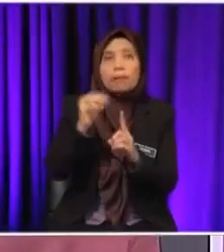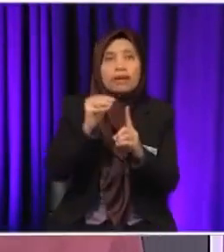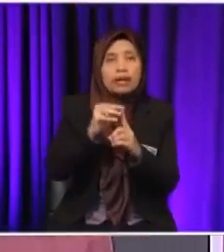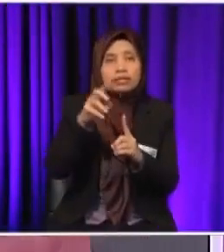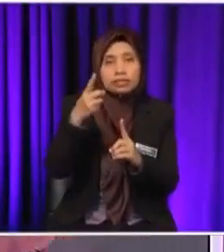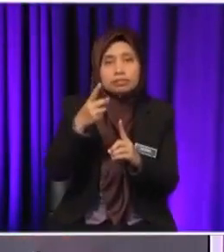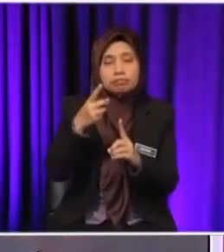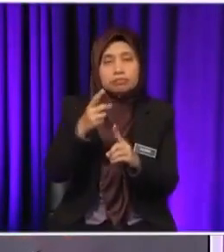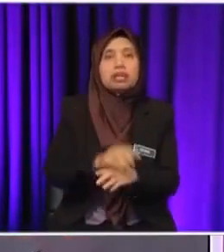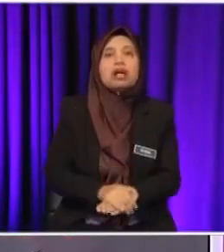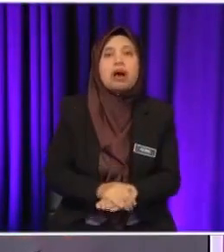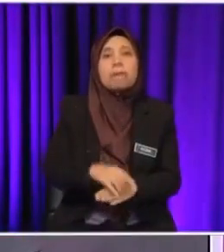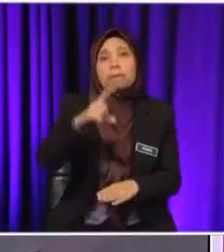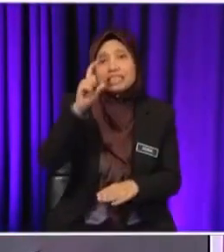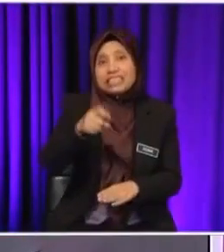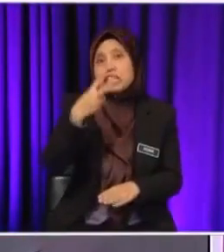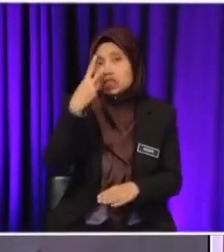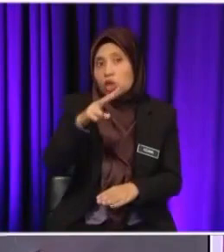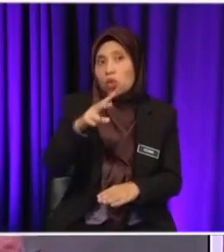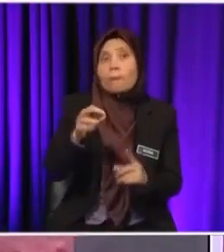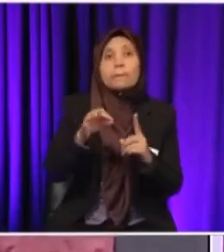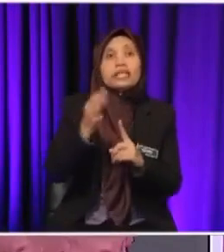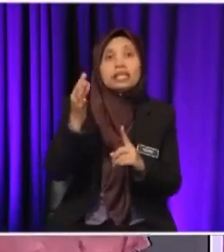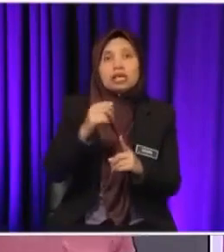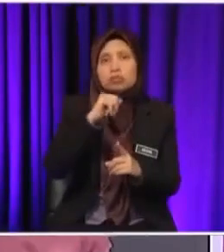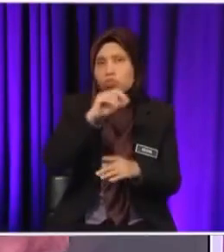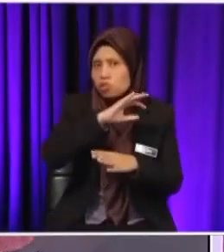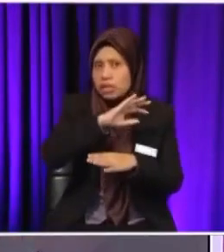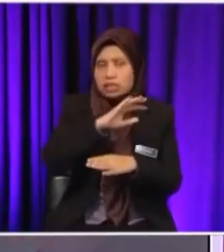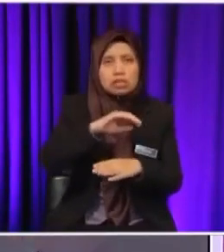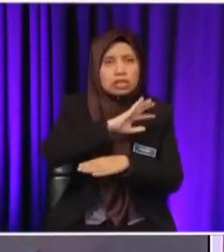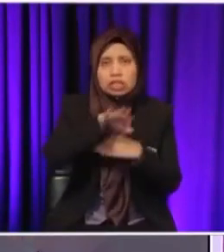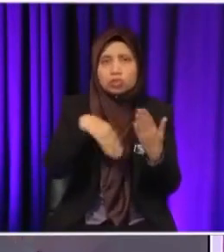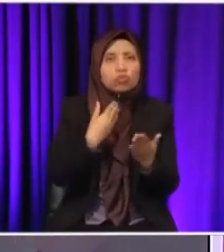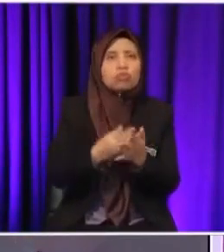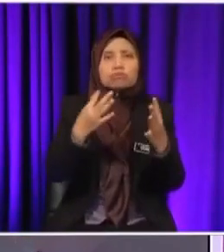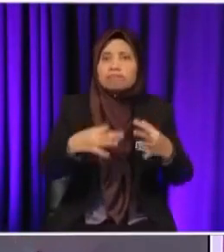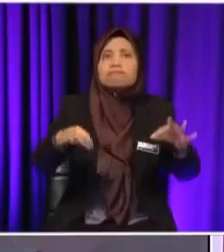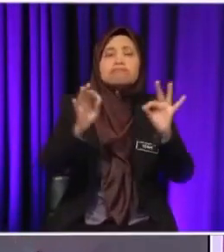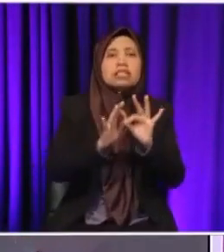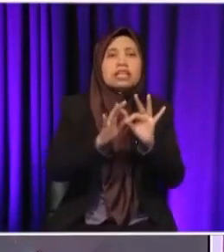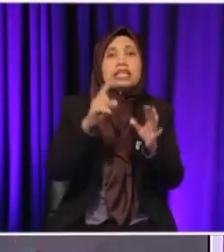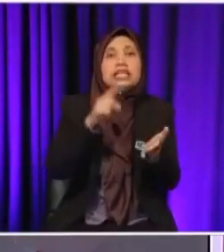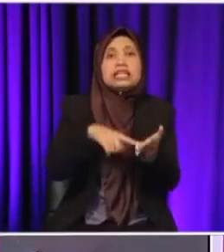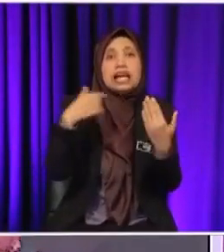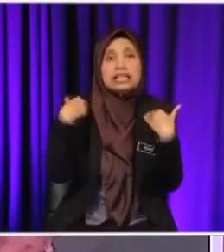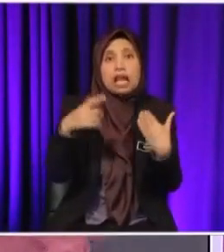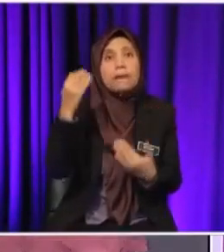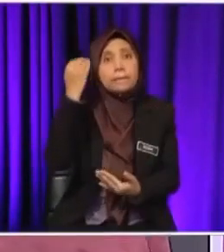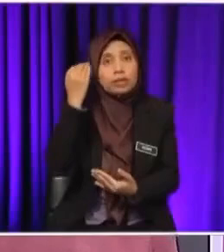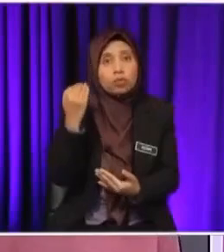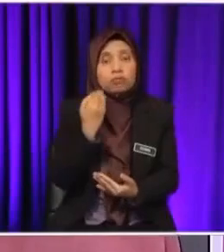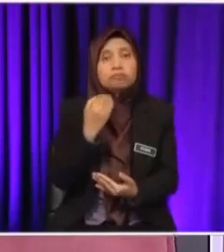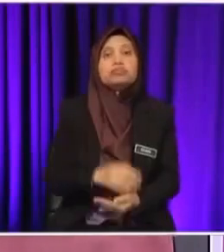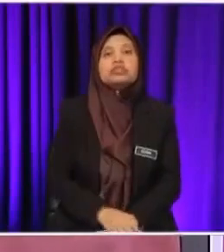petikan soalannya di sini. Petikan di atas. Bukan keseluruhan cerita. Kalau di sini berdasarkan petikan kita tahu. Ini adalah peguam. Okay. Kita